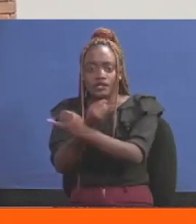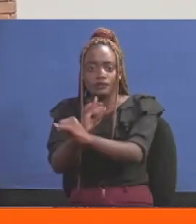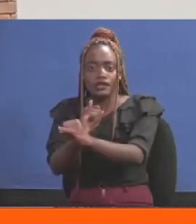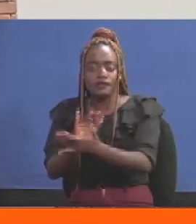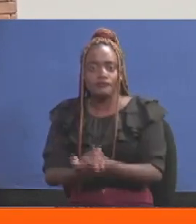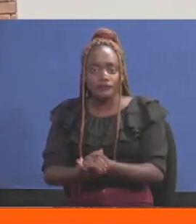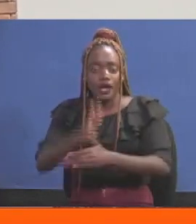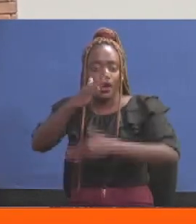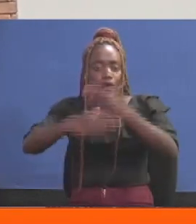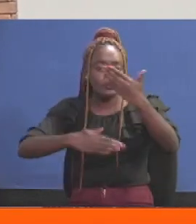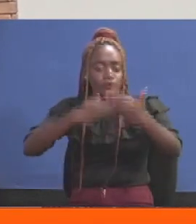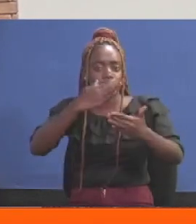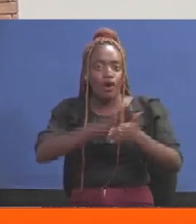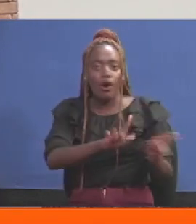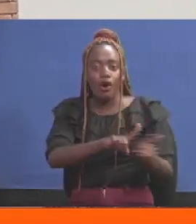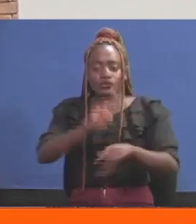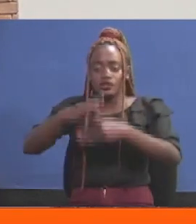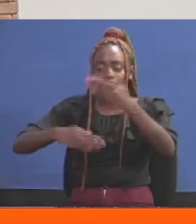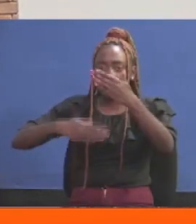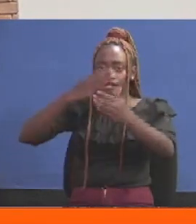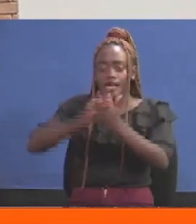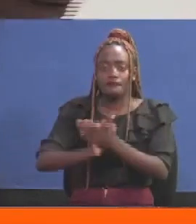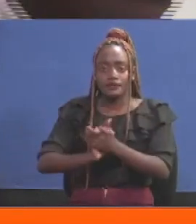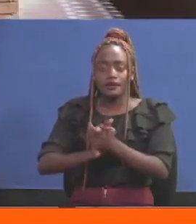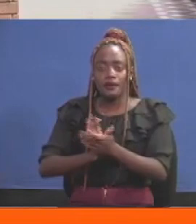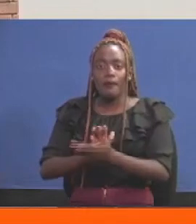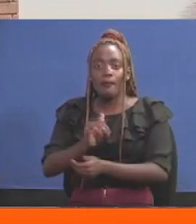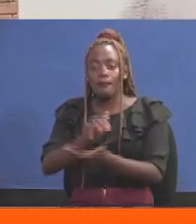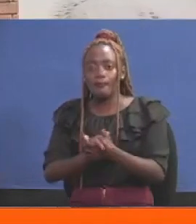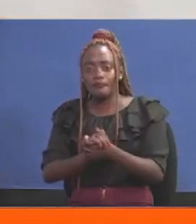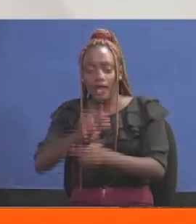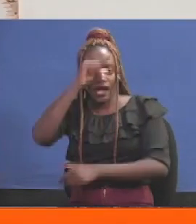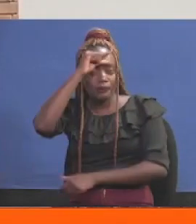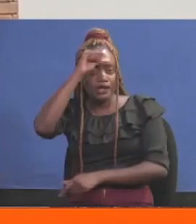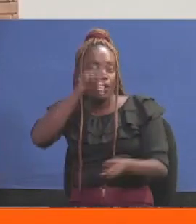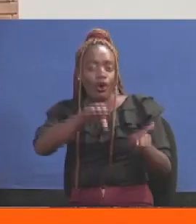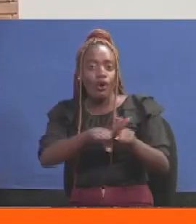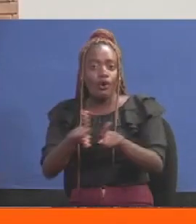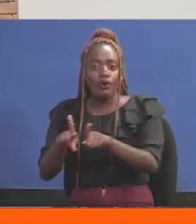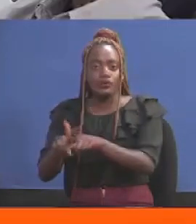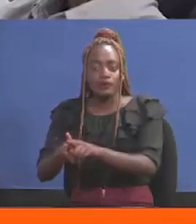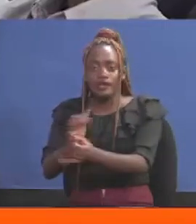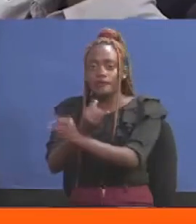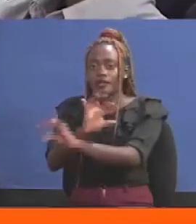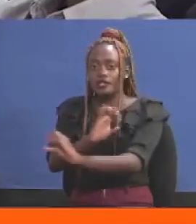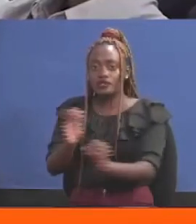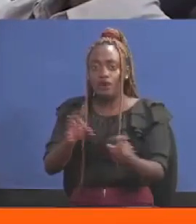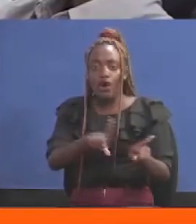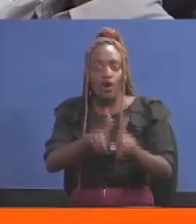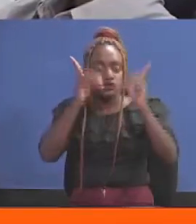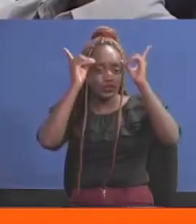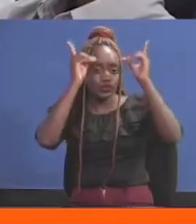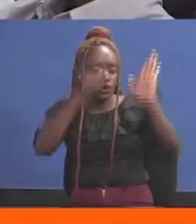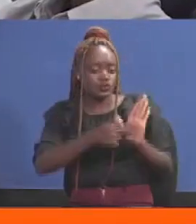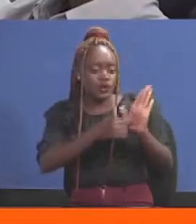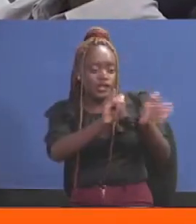binafsi, Mama Ngina. Na hii university niseme ni ya serikali, ni mradi wa serikali na sio ya kibinafsi. Hatua hii